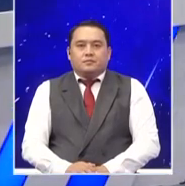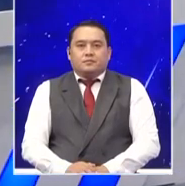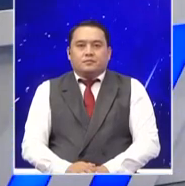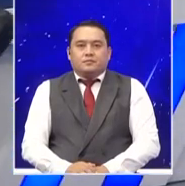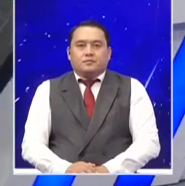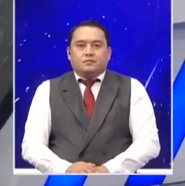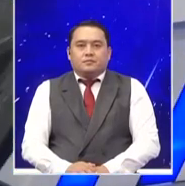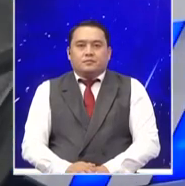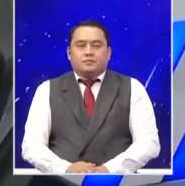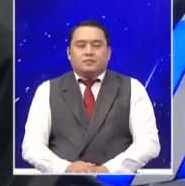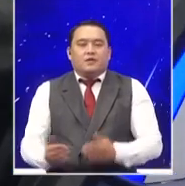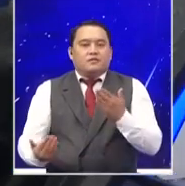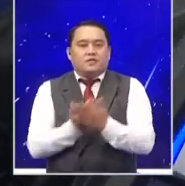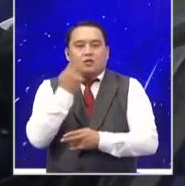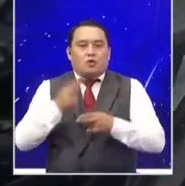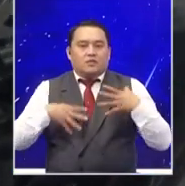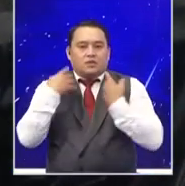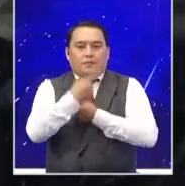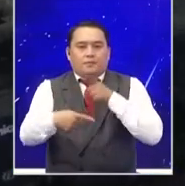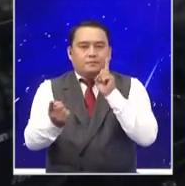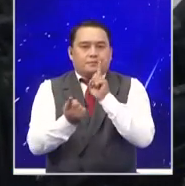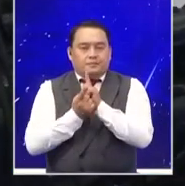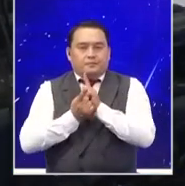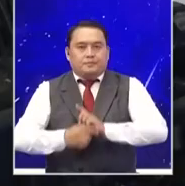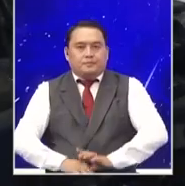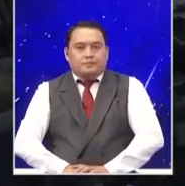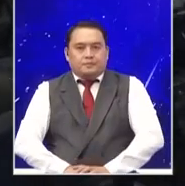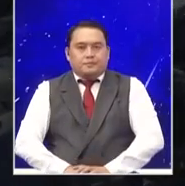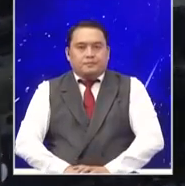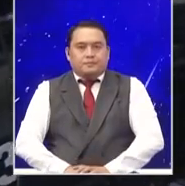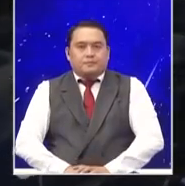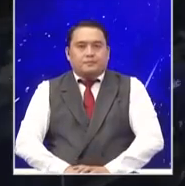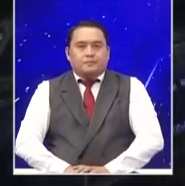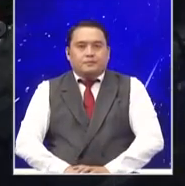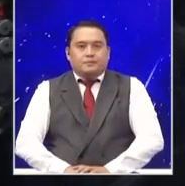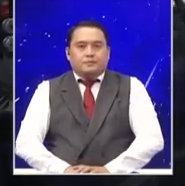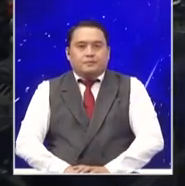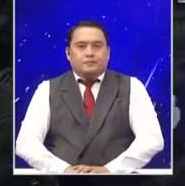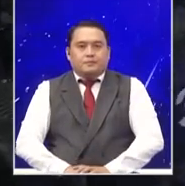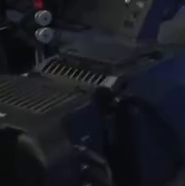Это были все новости на сегодня, а я с вами прощаюсь. Увидимся завтра.